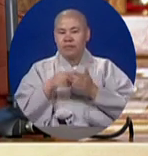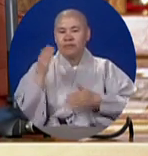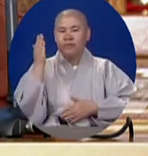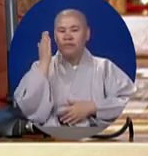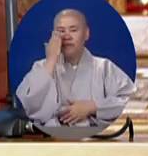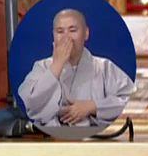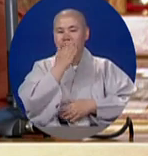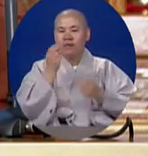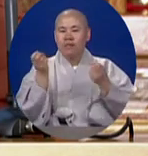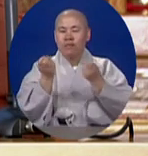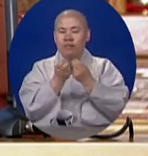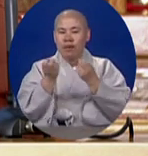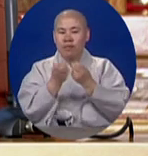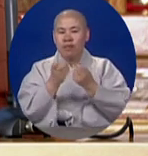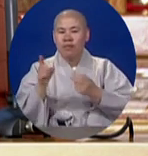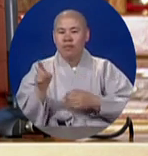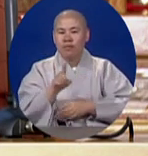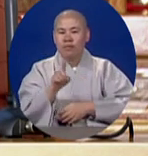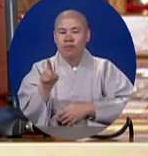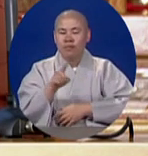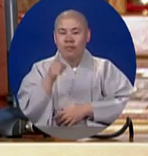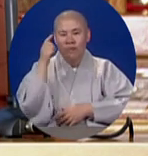맑히는 방법이 뭐냐?